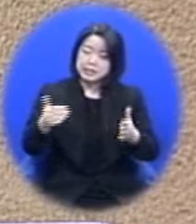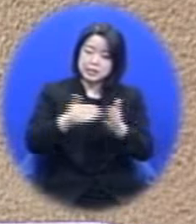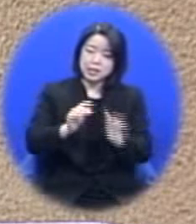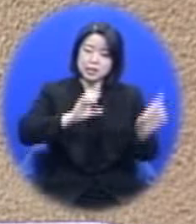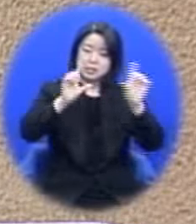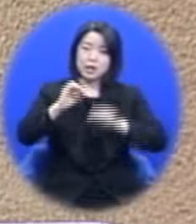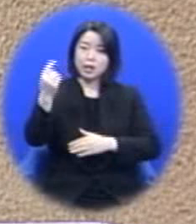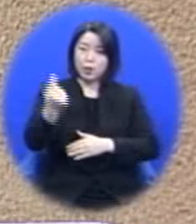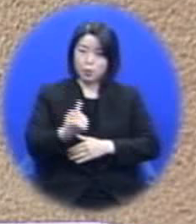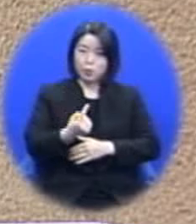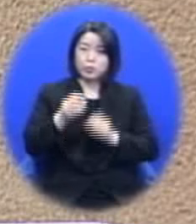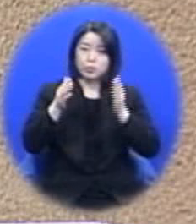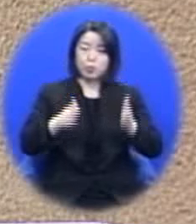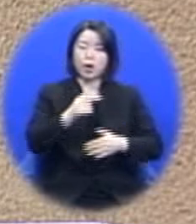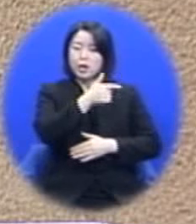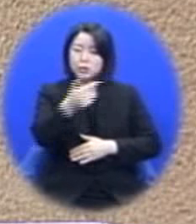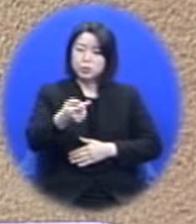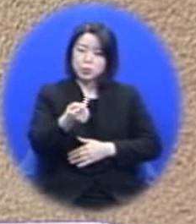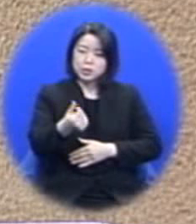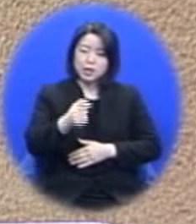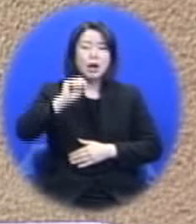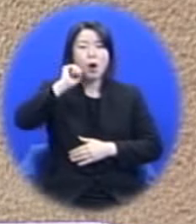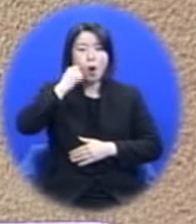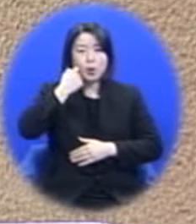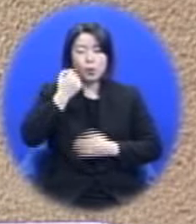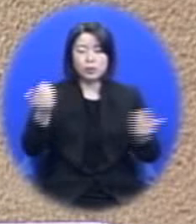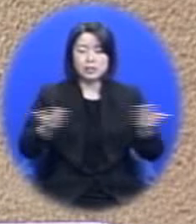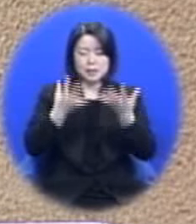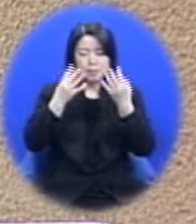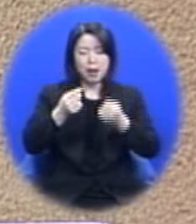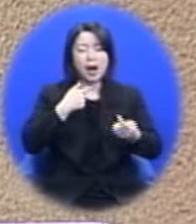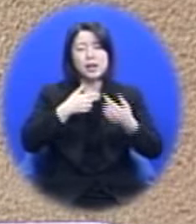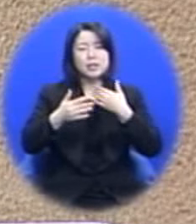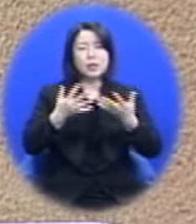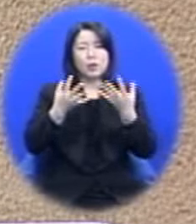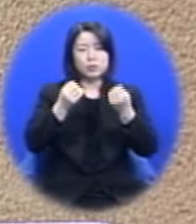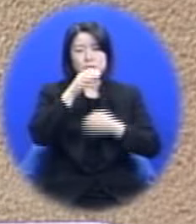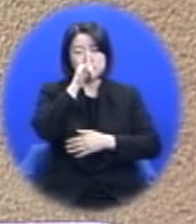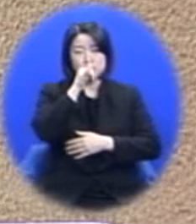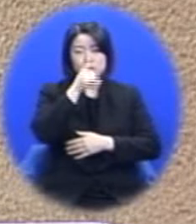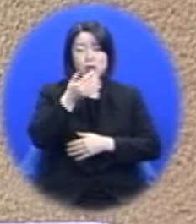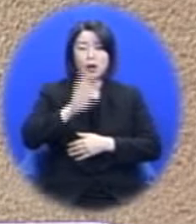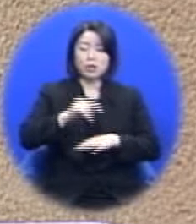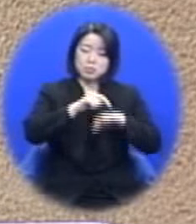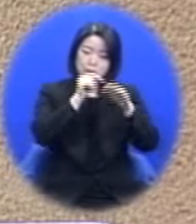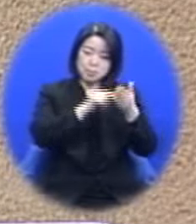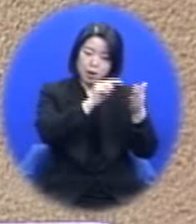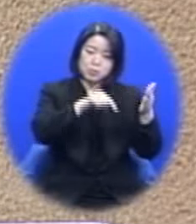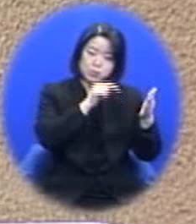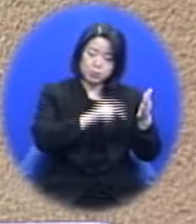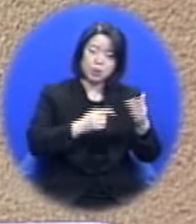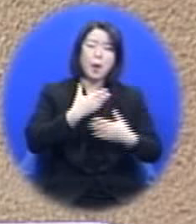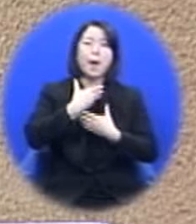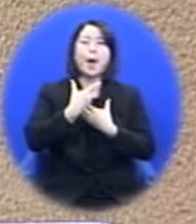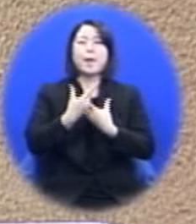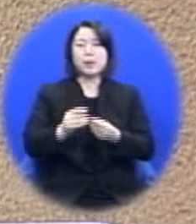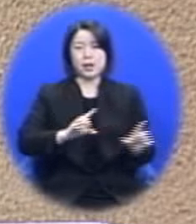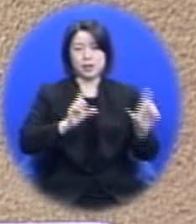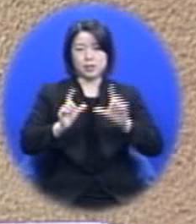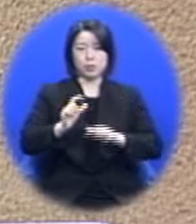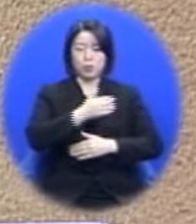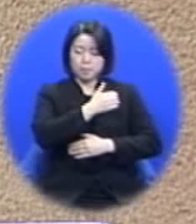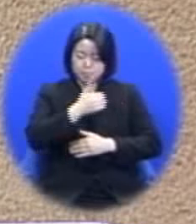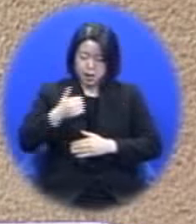동안 크고 작은 어려운 일을 많이 겪었습니다. 그러나 항상 마음속으로는 편안하게 살고 풍요하게